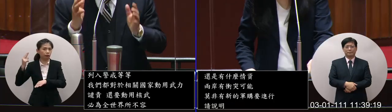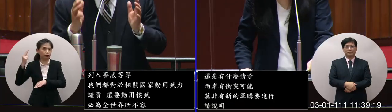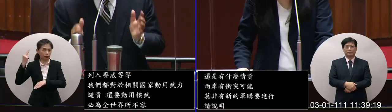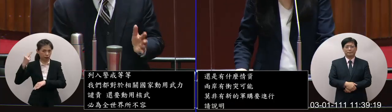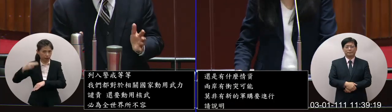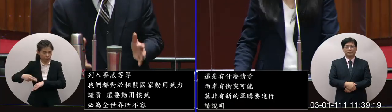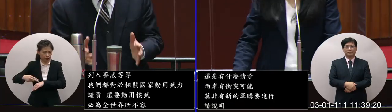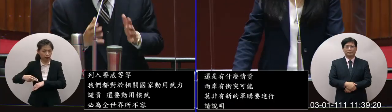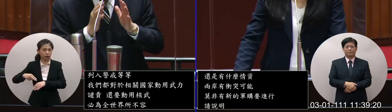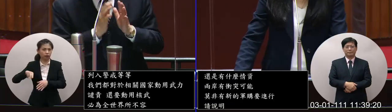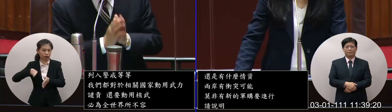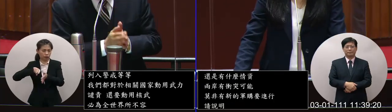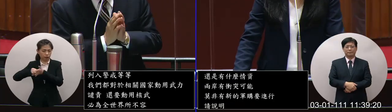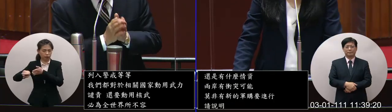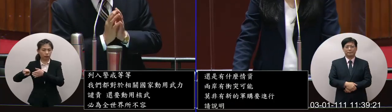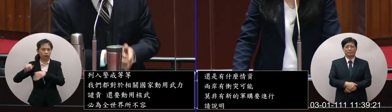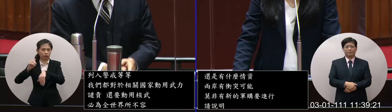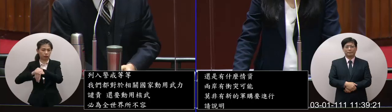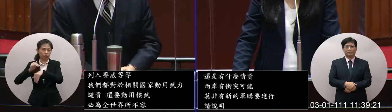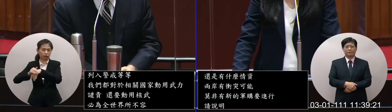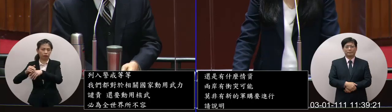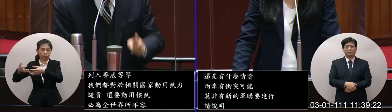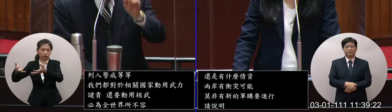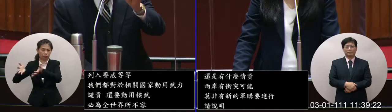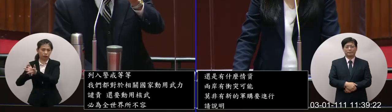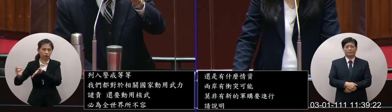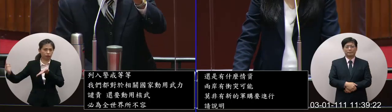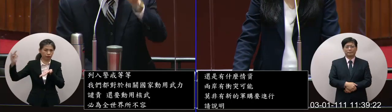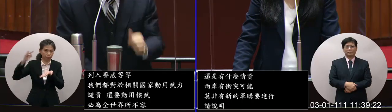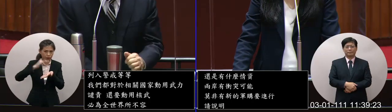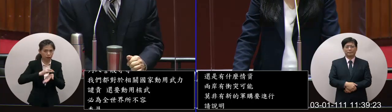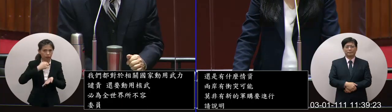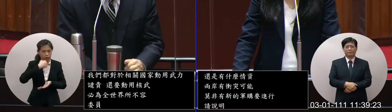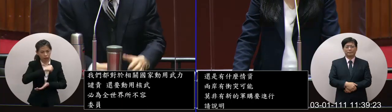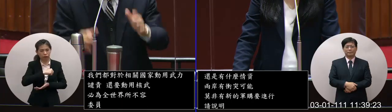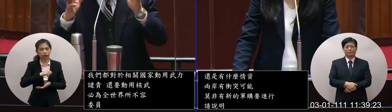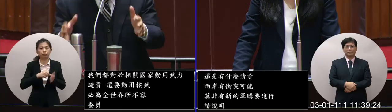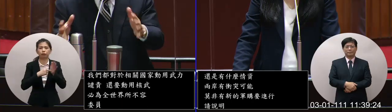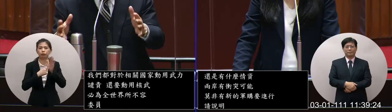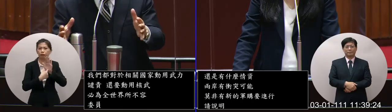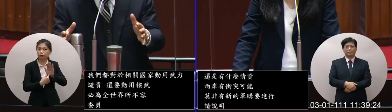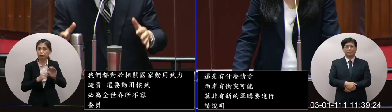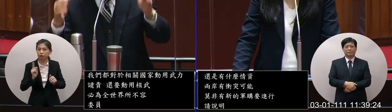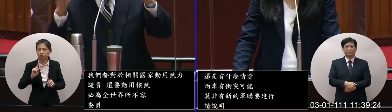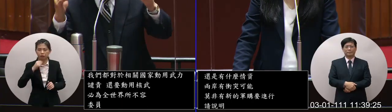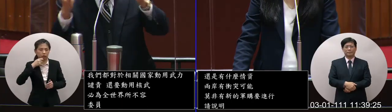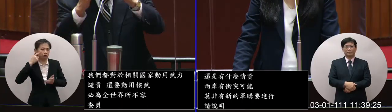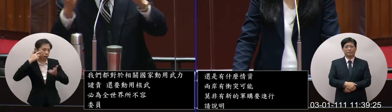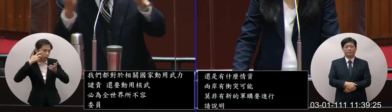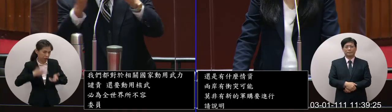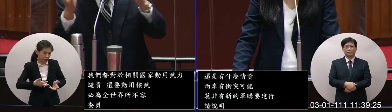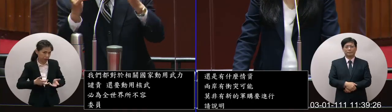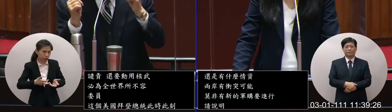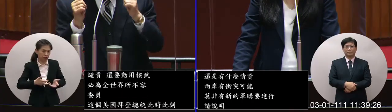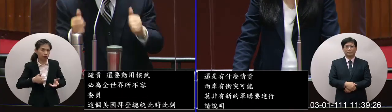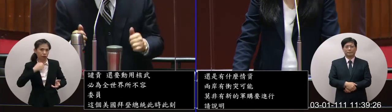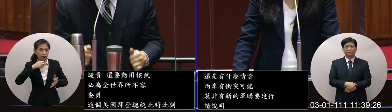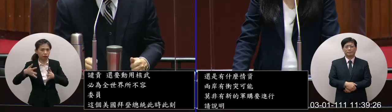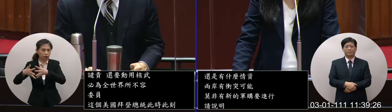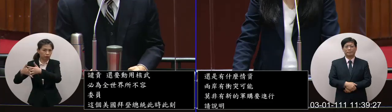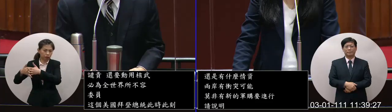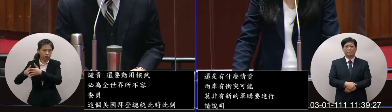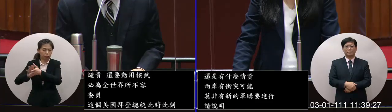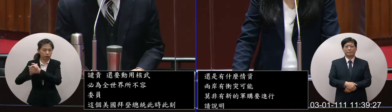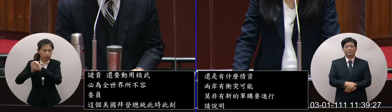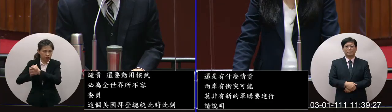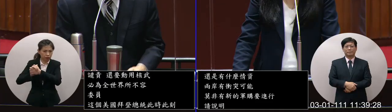遣专团专程前来台湾，就是在显现重视台湾及台美关系